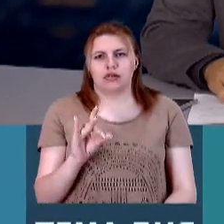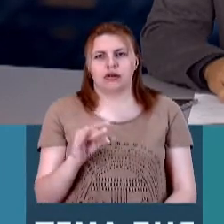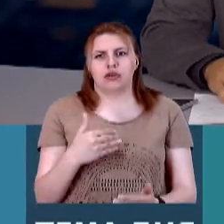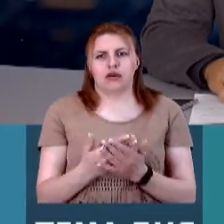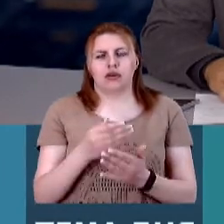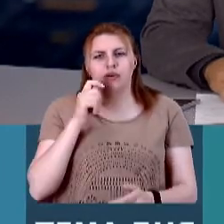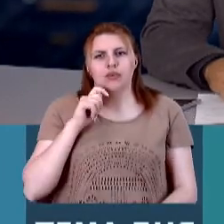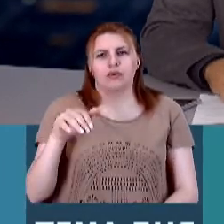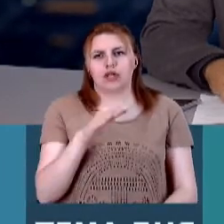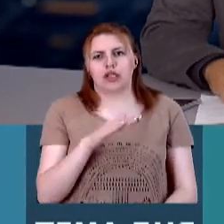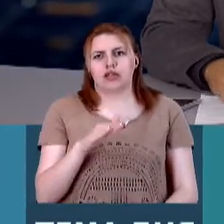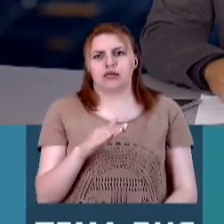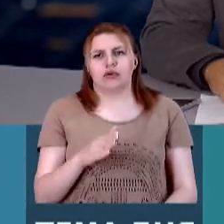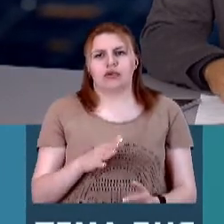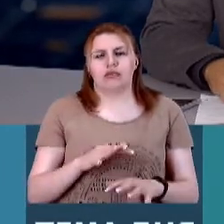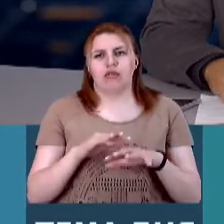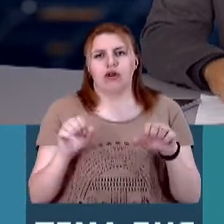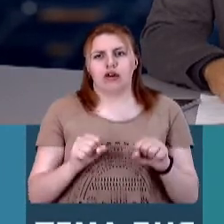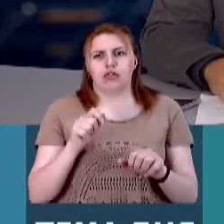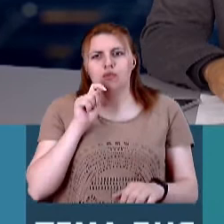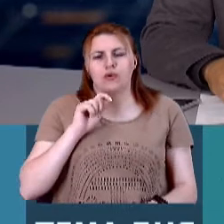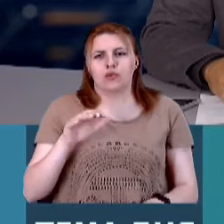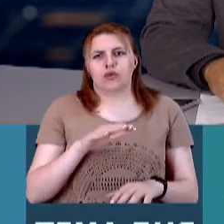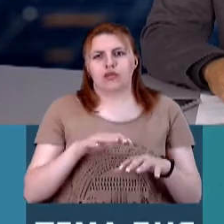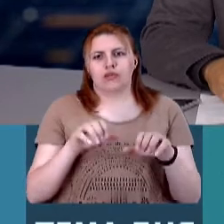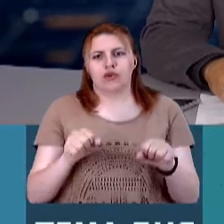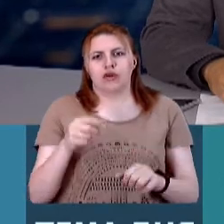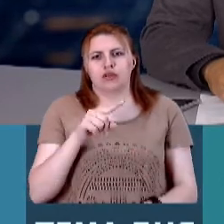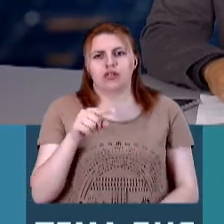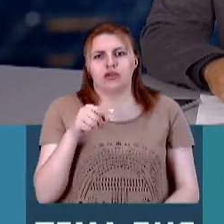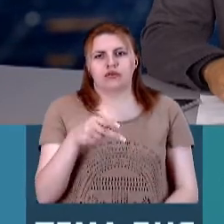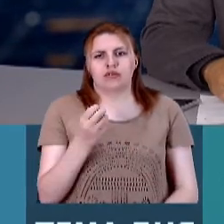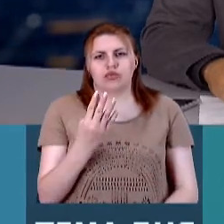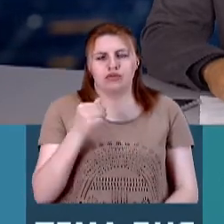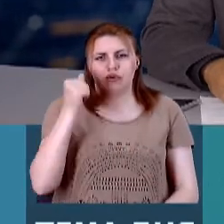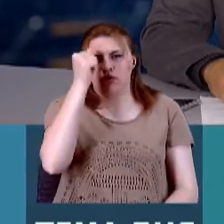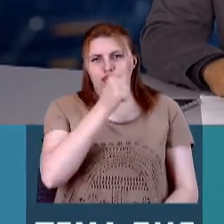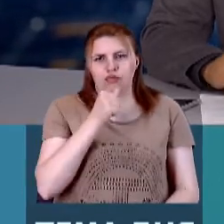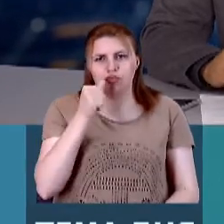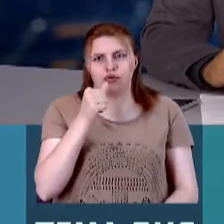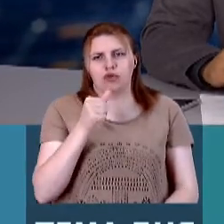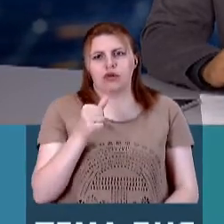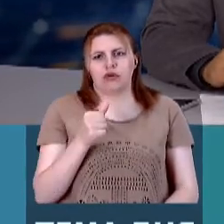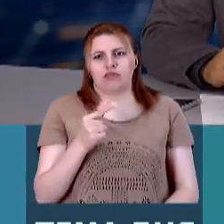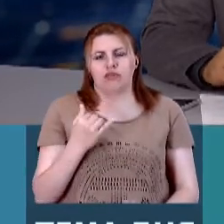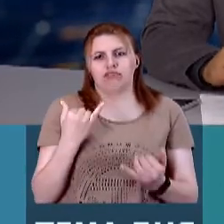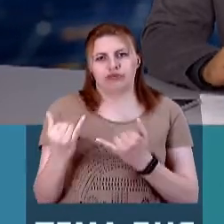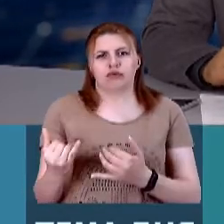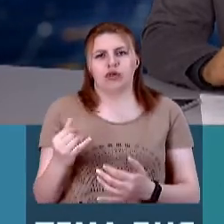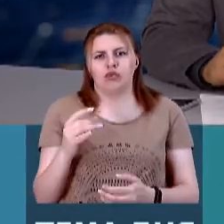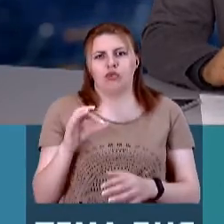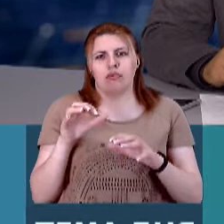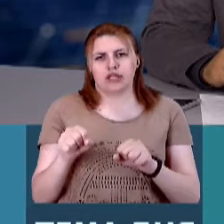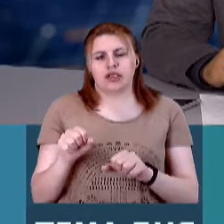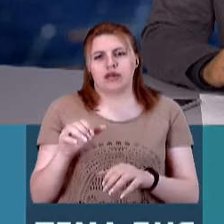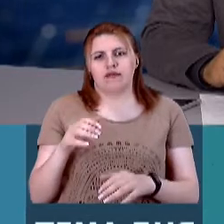української влади. Бо українська влада, на жаль, 14-го року вона підтанцьовувала окупаційним військам, тобто Росії. І